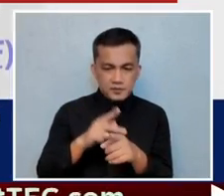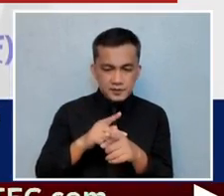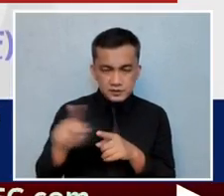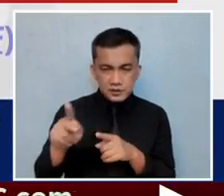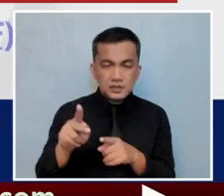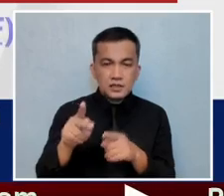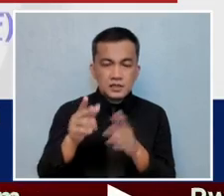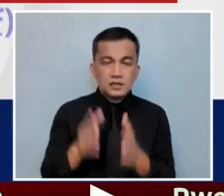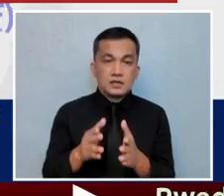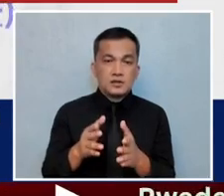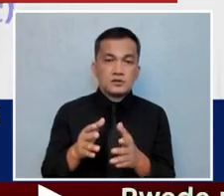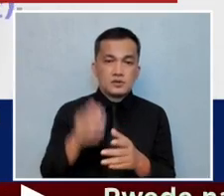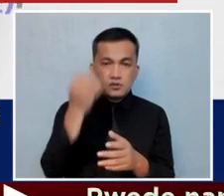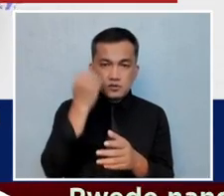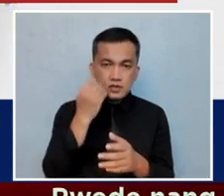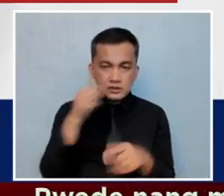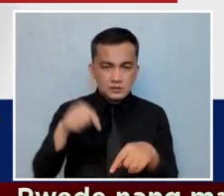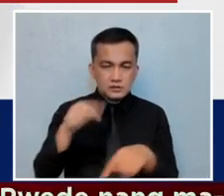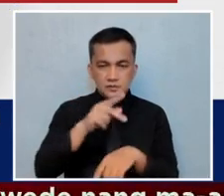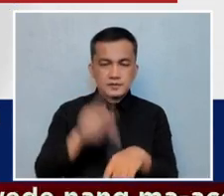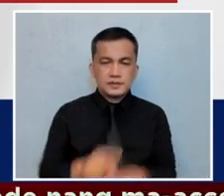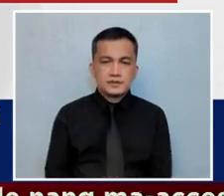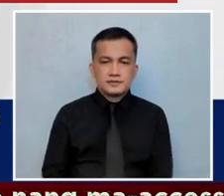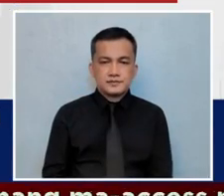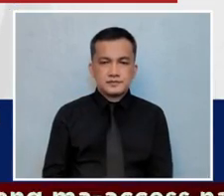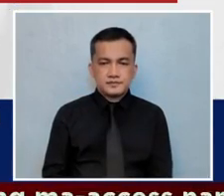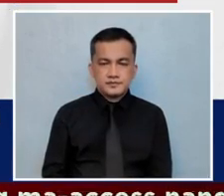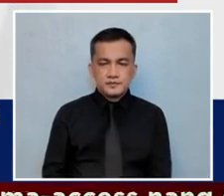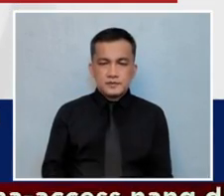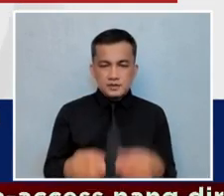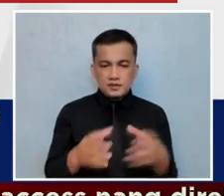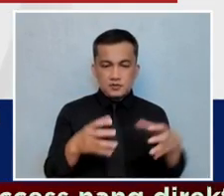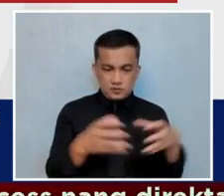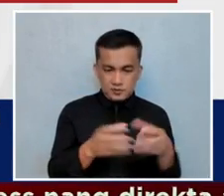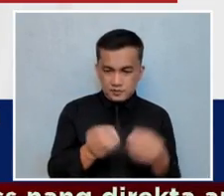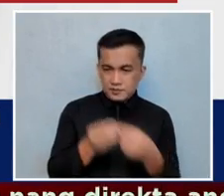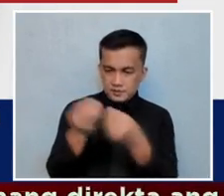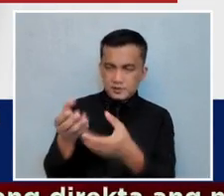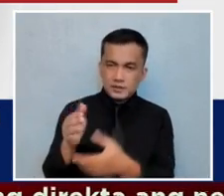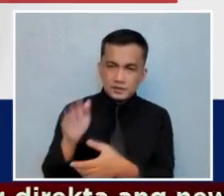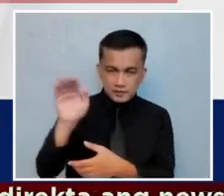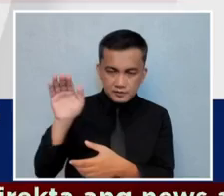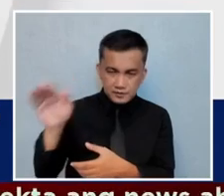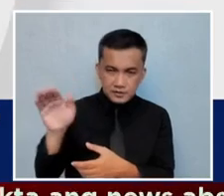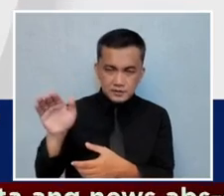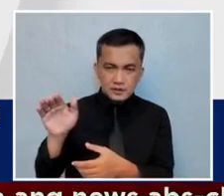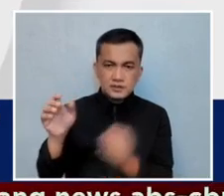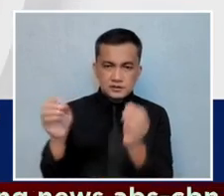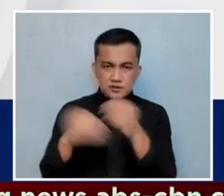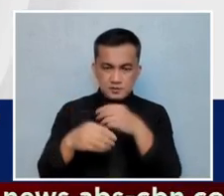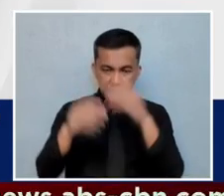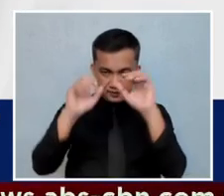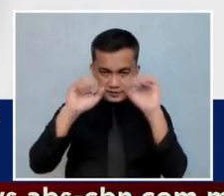na kulang ang mga ito sa Pilipinas. Ibinigay na ng grupo ang mga panukala sa Malacanang. Hindi rin kasama sa